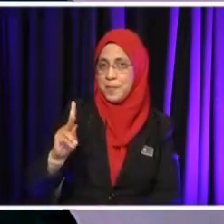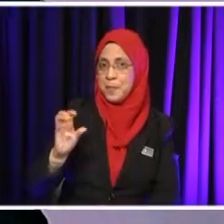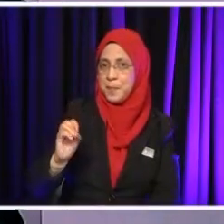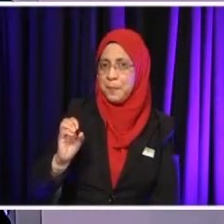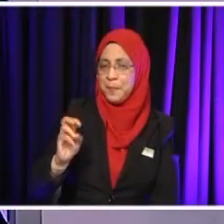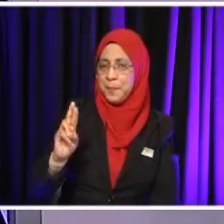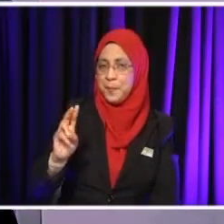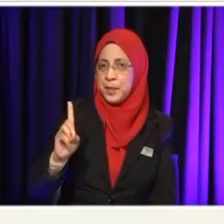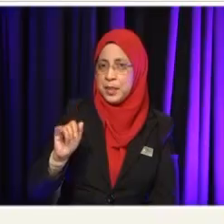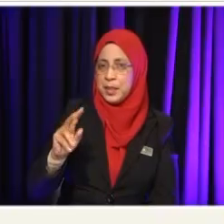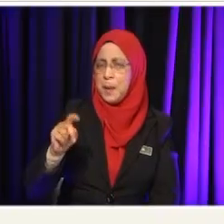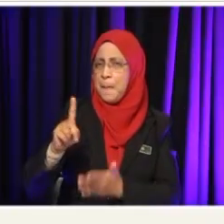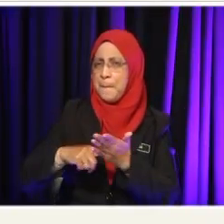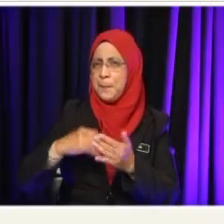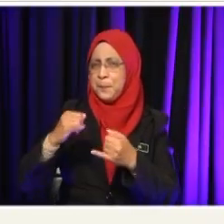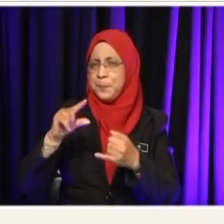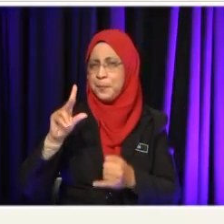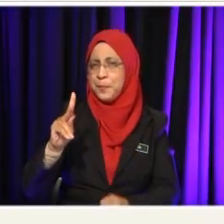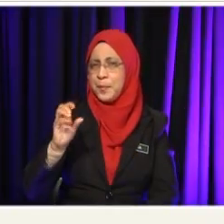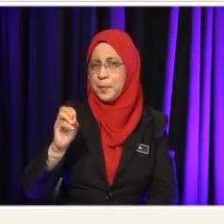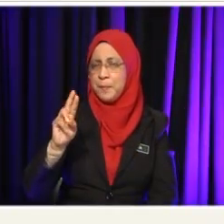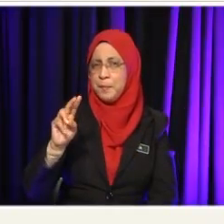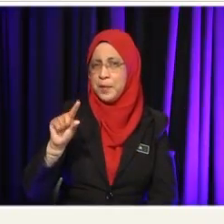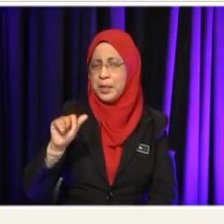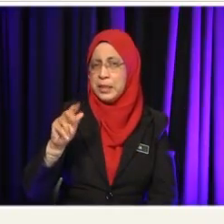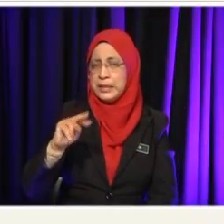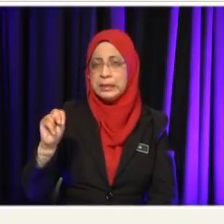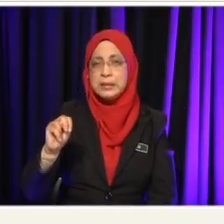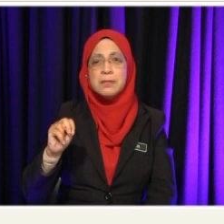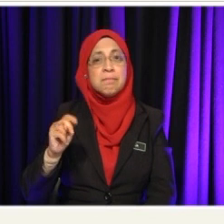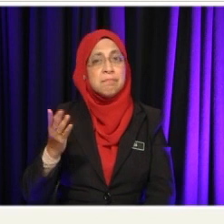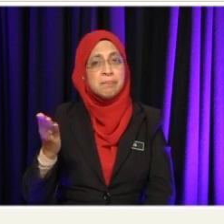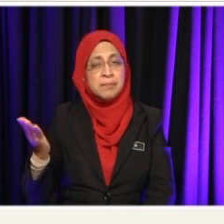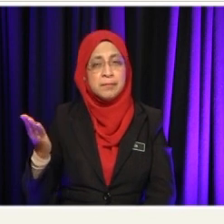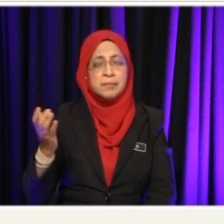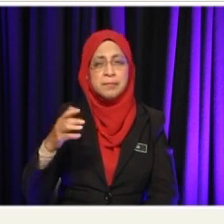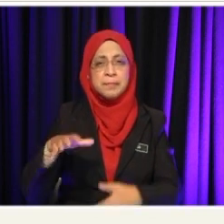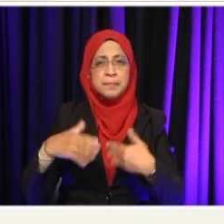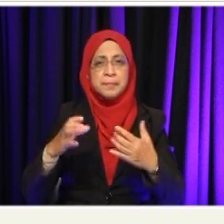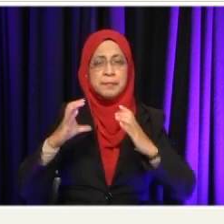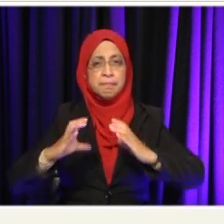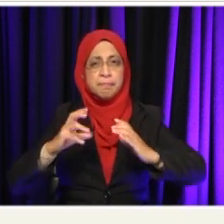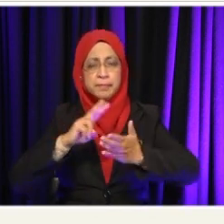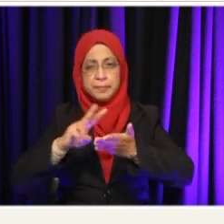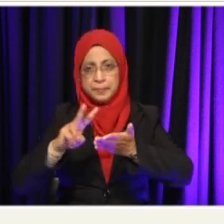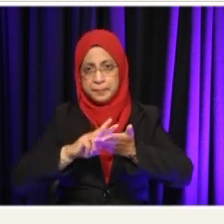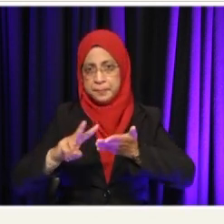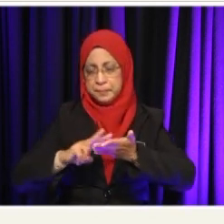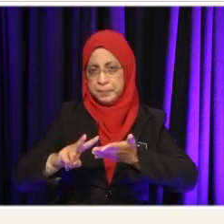apakah jenis koordinat GPS berikut Oke Jelaskan bagaimana cara untuk membaca koordinat